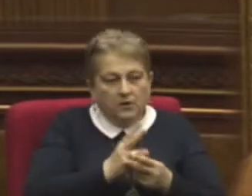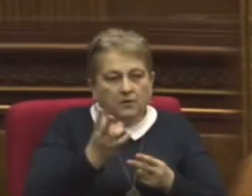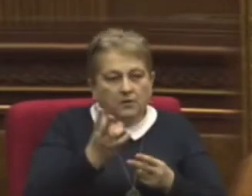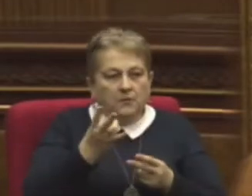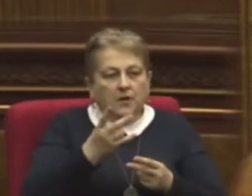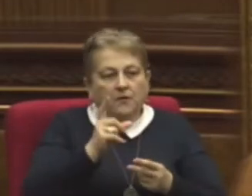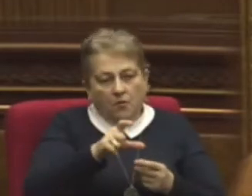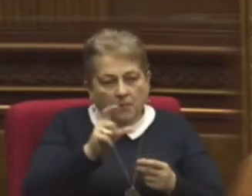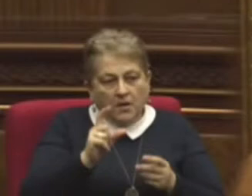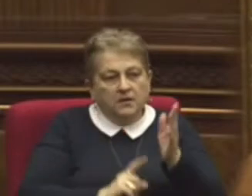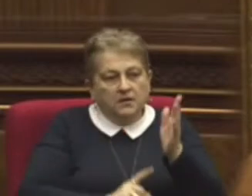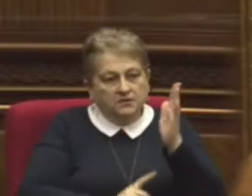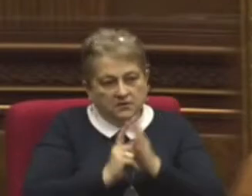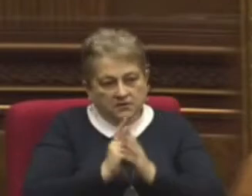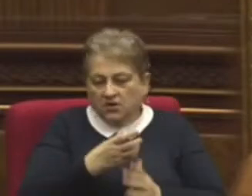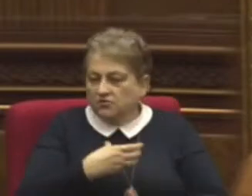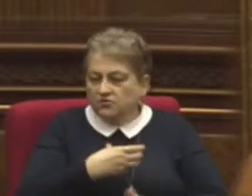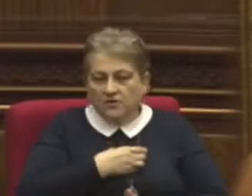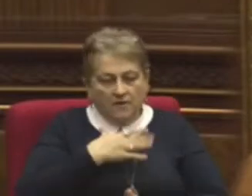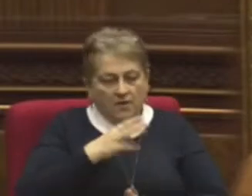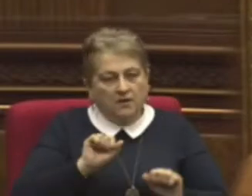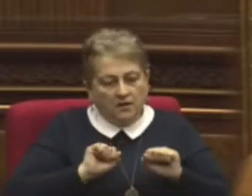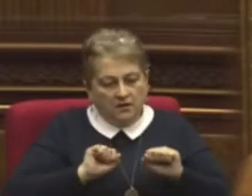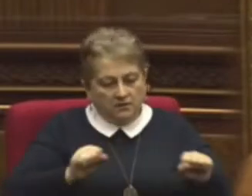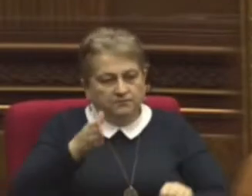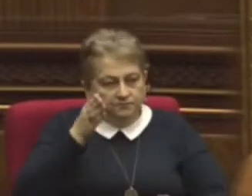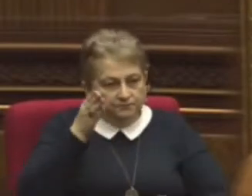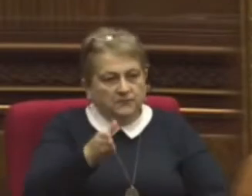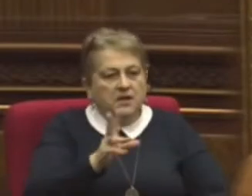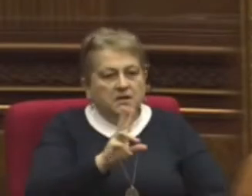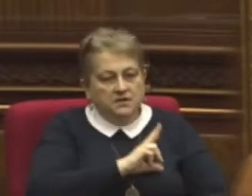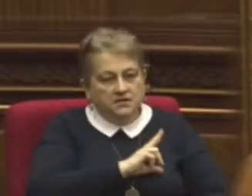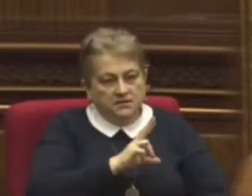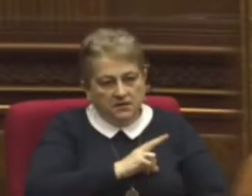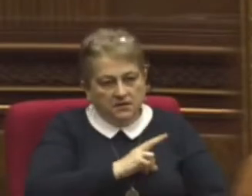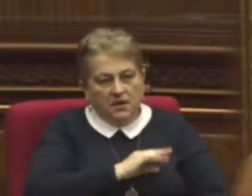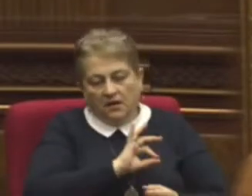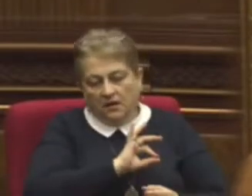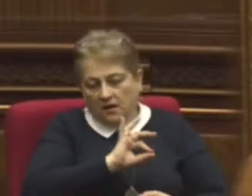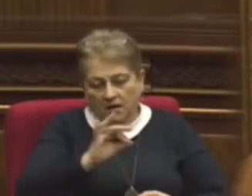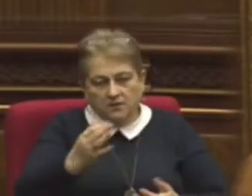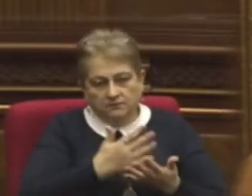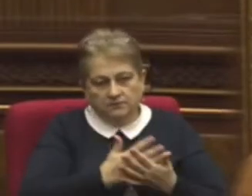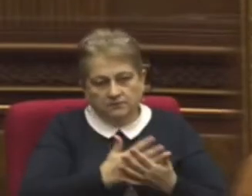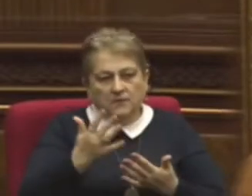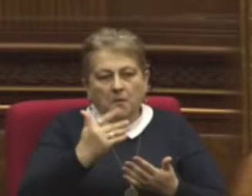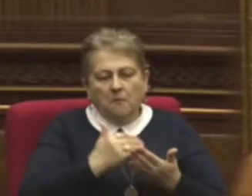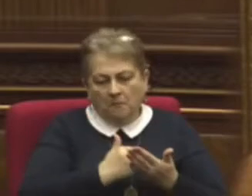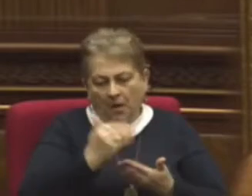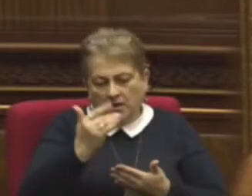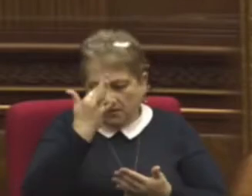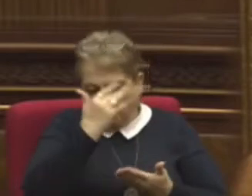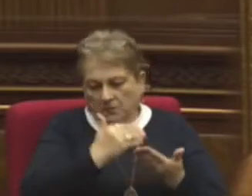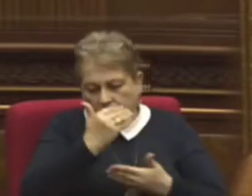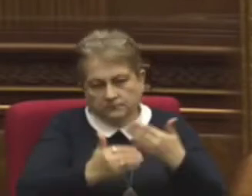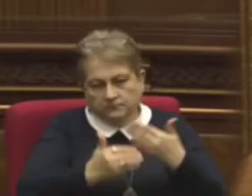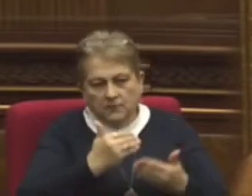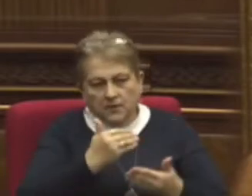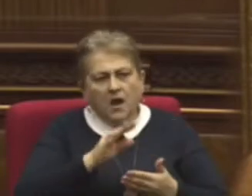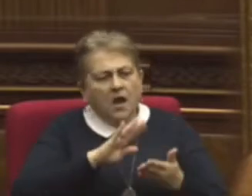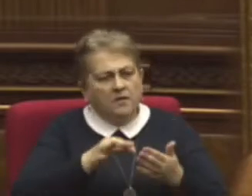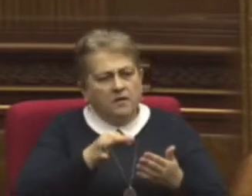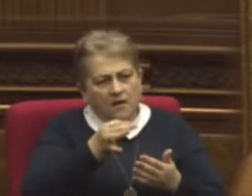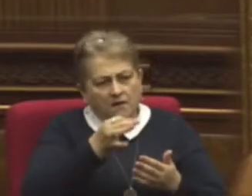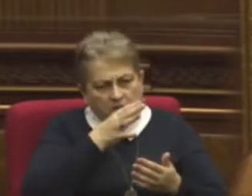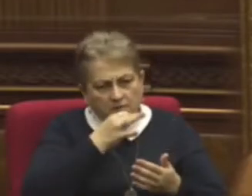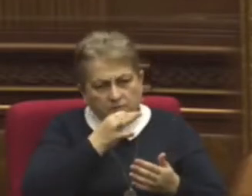որպեսզի մարդիկ սկսեն չվախենալ ռիսկերից եւ սիրել գերազանցությունը, սիրել բարձր նպատակները, սիրել